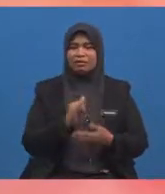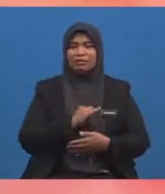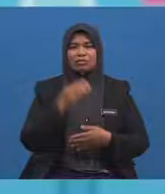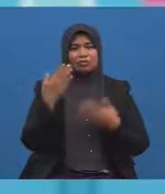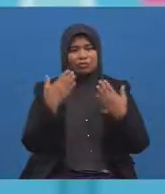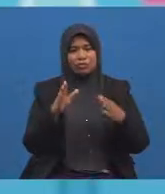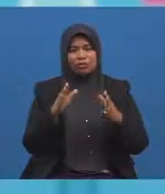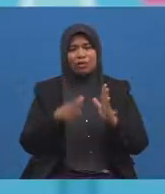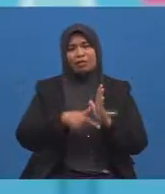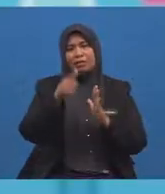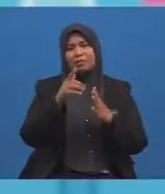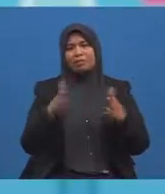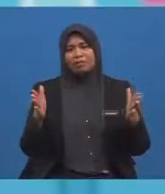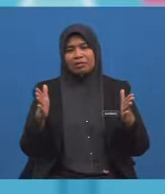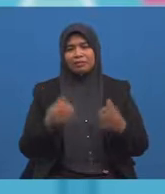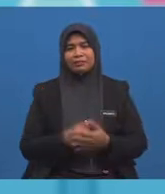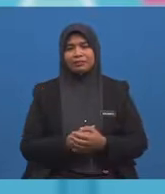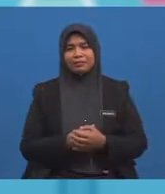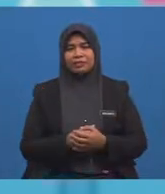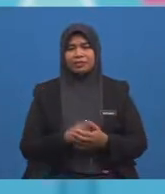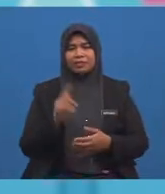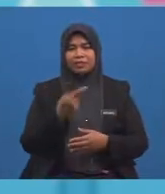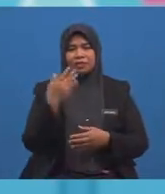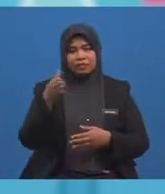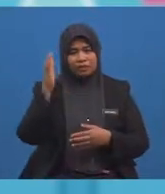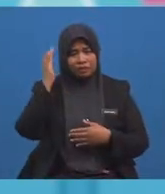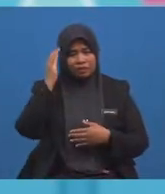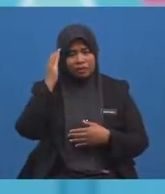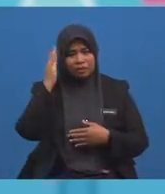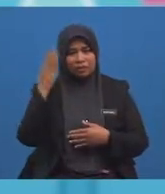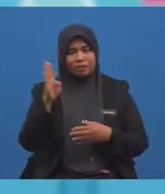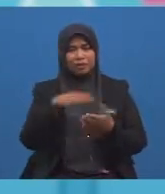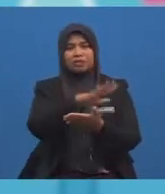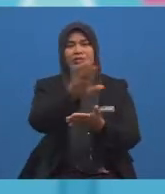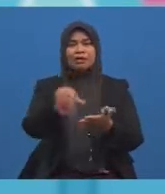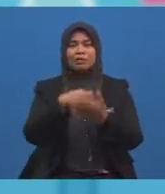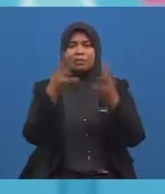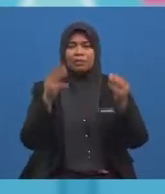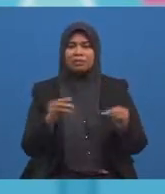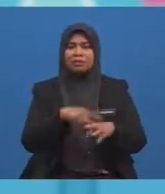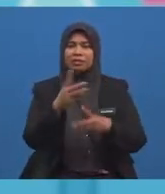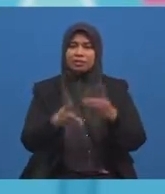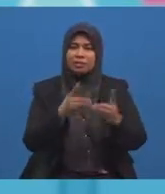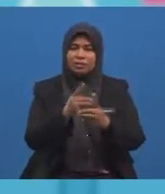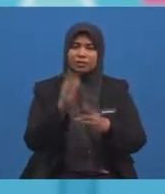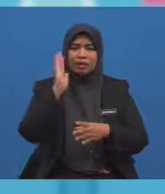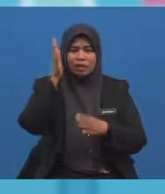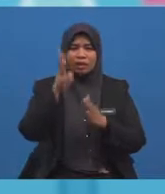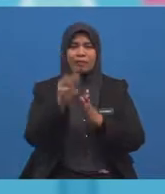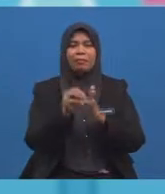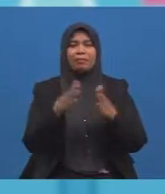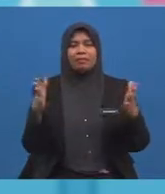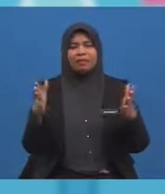besar. Sekarang, kita sudah tahu bahawa semua manusia di dunia ini akan